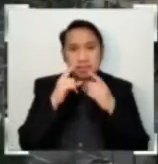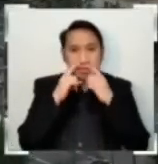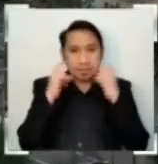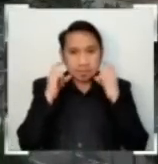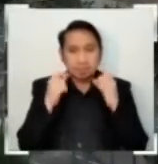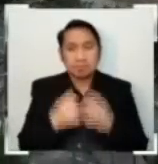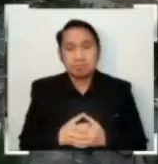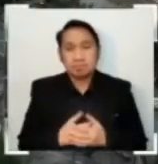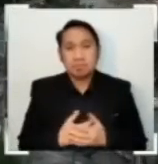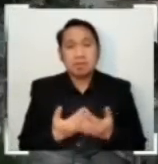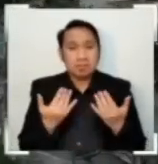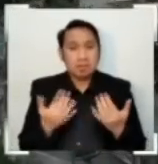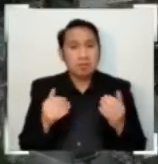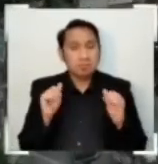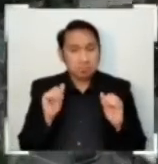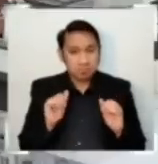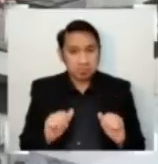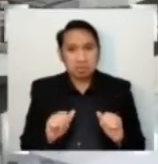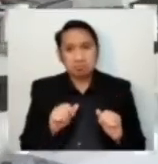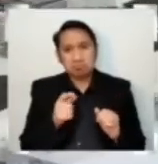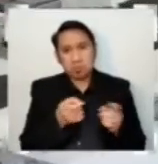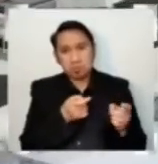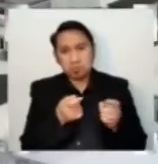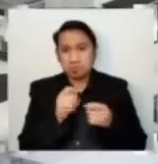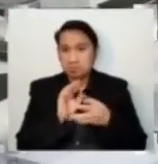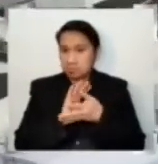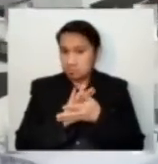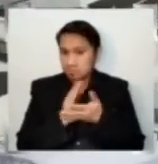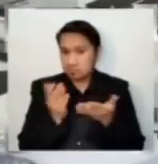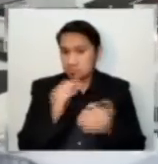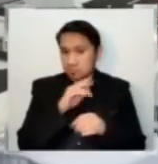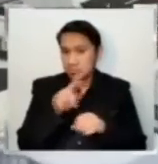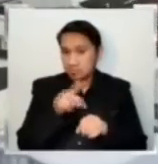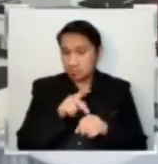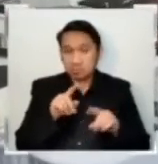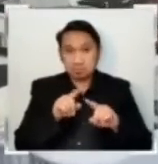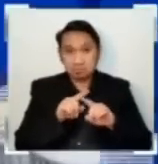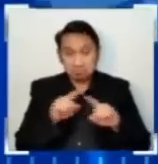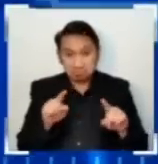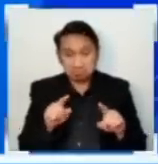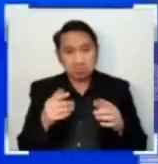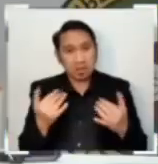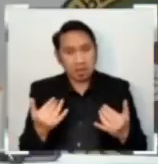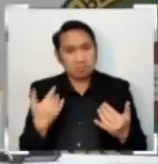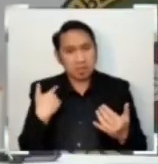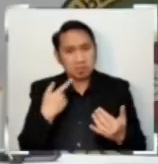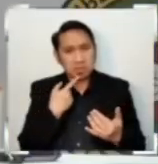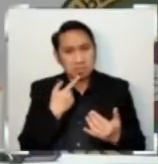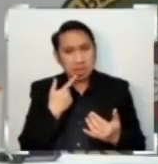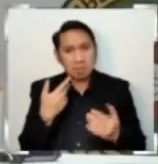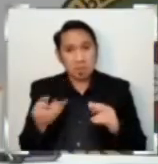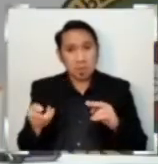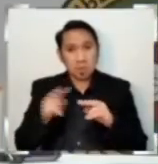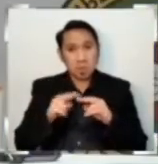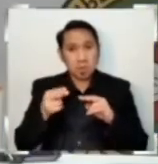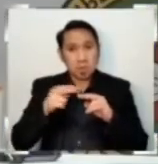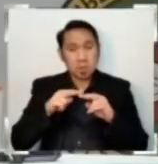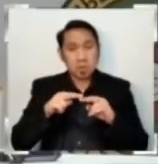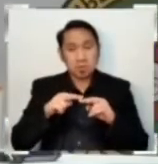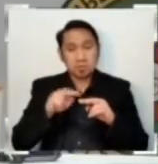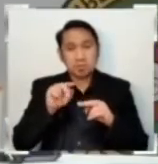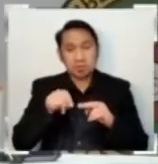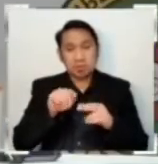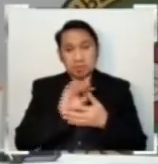manageable pa rin ang COVID situation sa bansa, bagamat may na-monitor na pagtaas ng mga kaso. yun pong pagtaas,